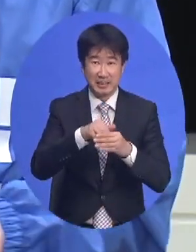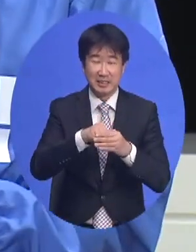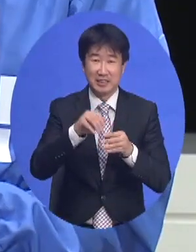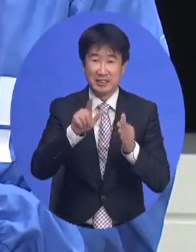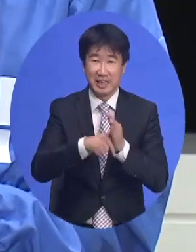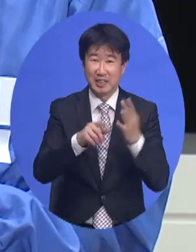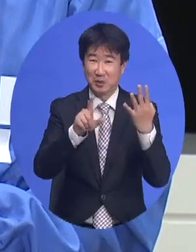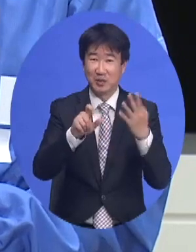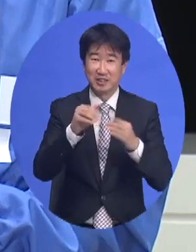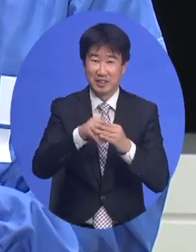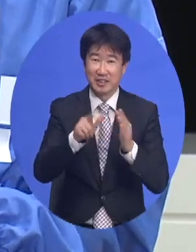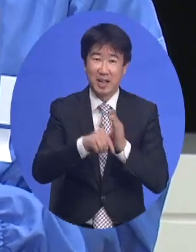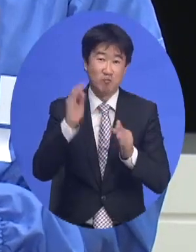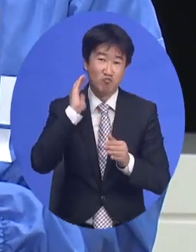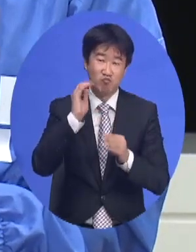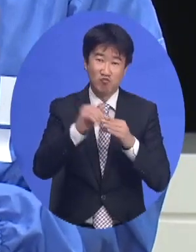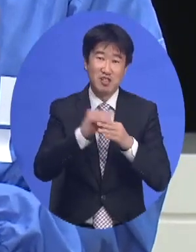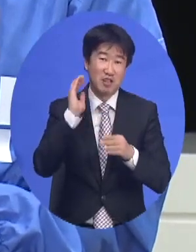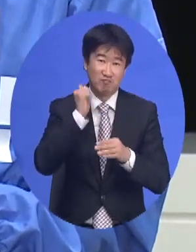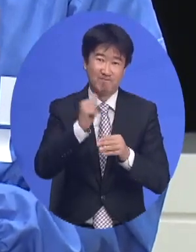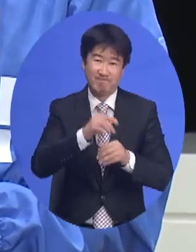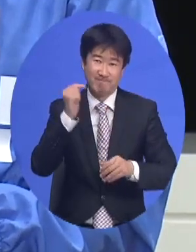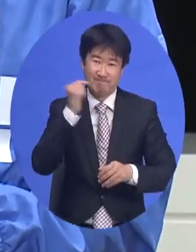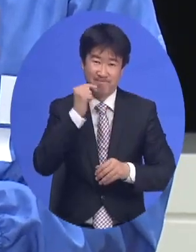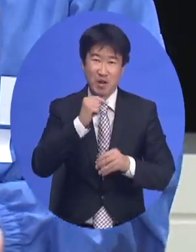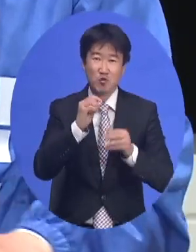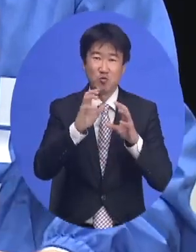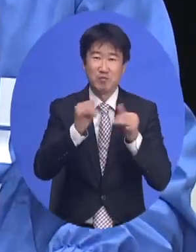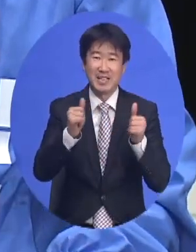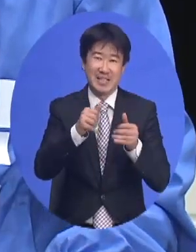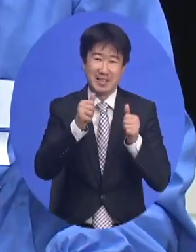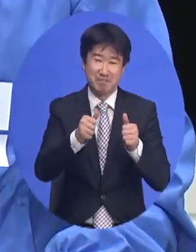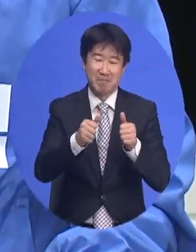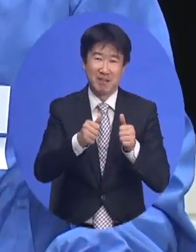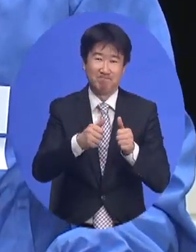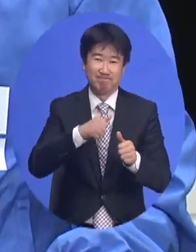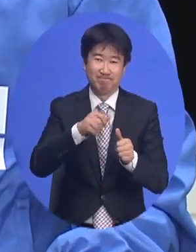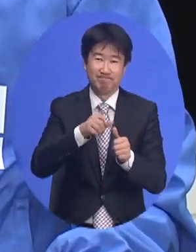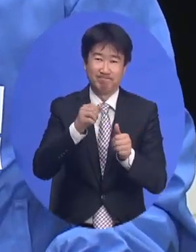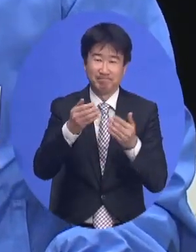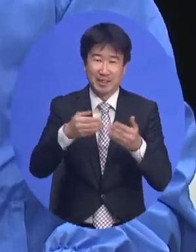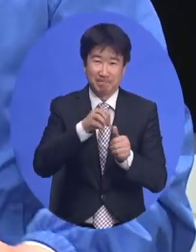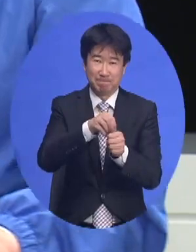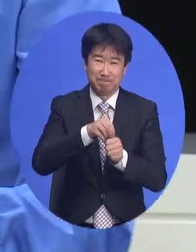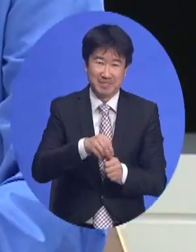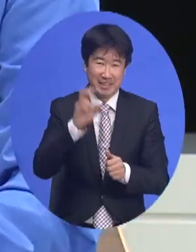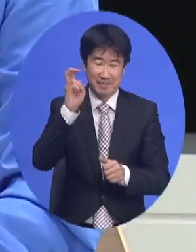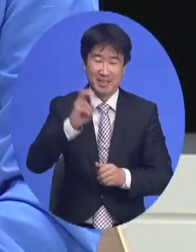총선에서 문재인 정권이 엄중하게 국민의 심판을 받게 될 것입니다.